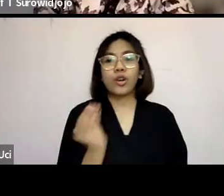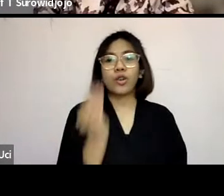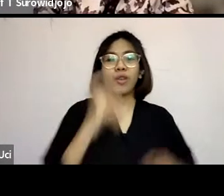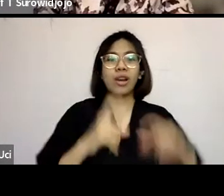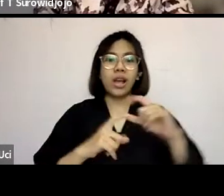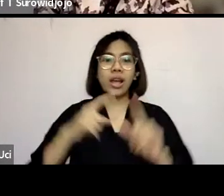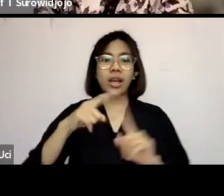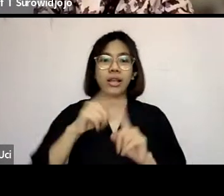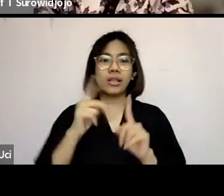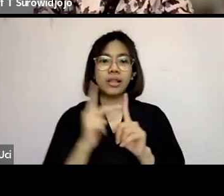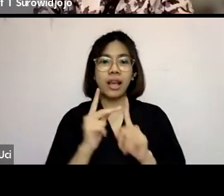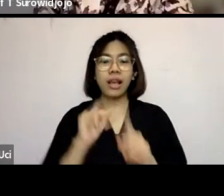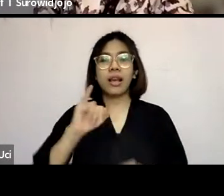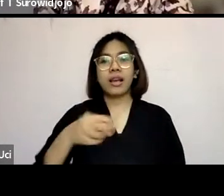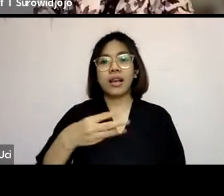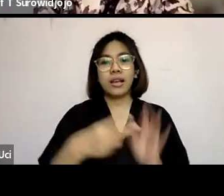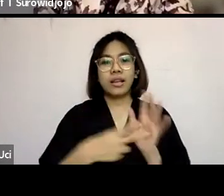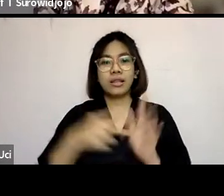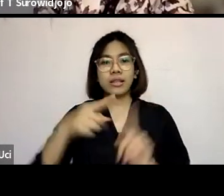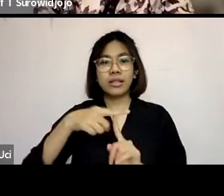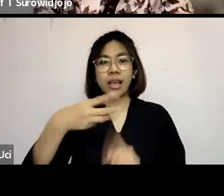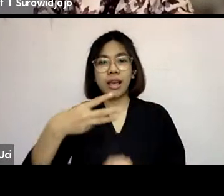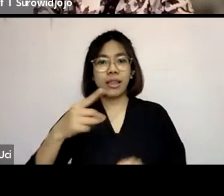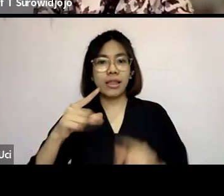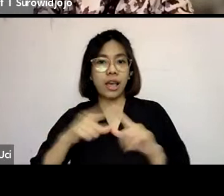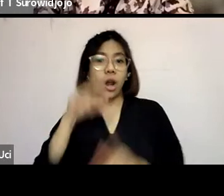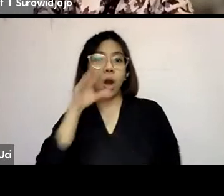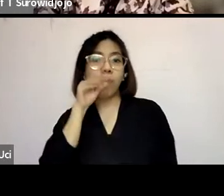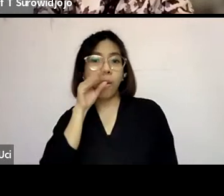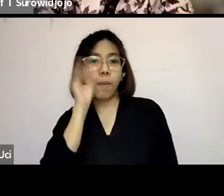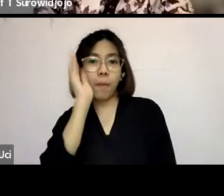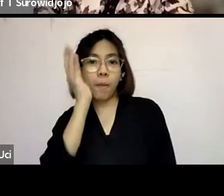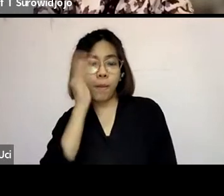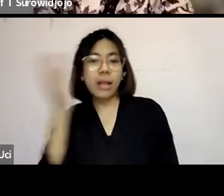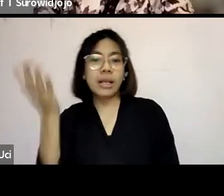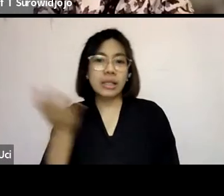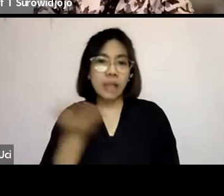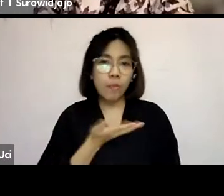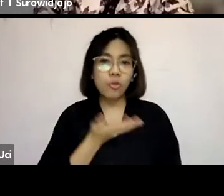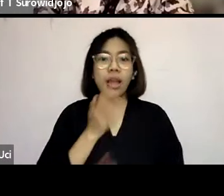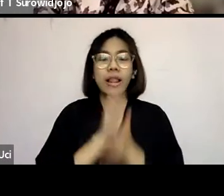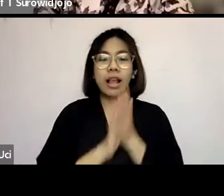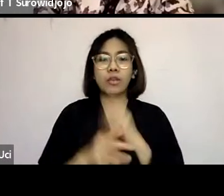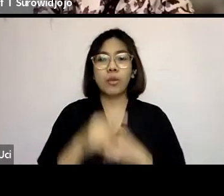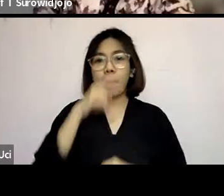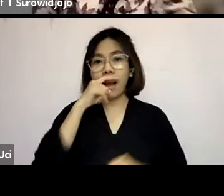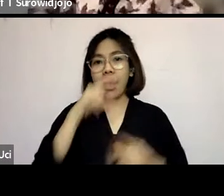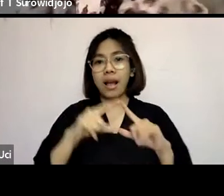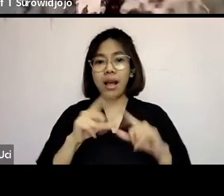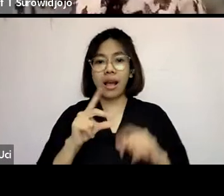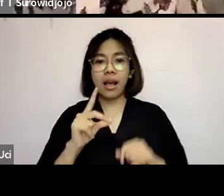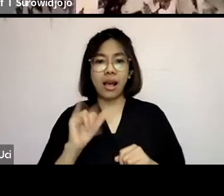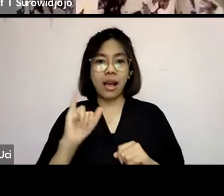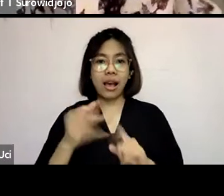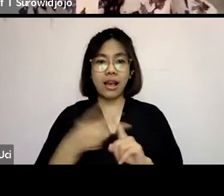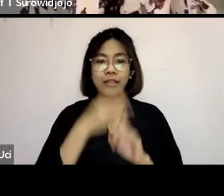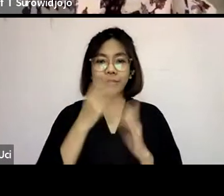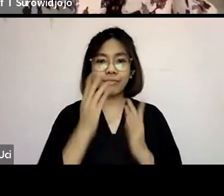untuk menyampaikan kata sambutan sekaligus membuka diskusi ini kepada Paris seperti lekas